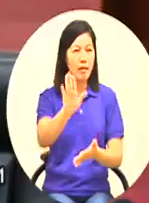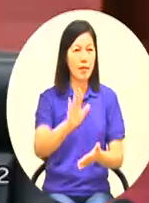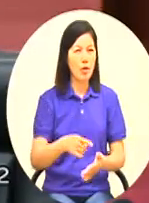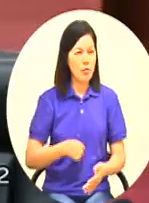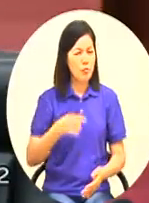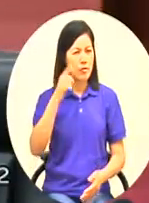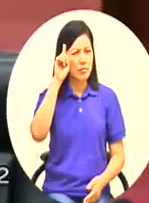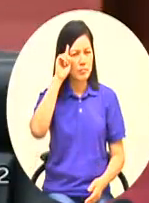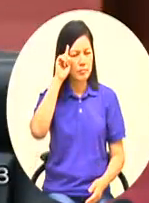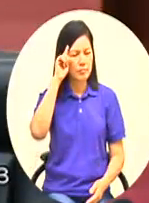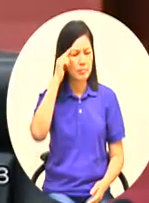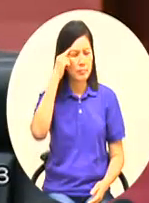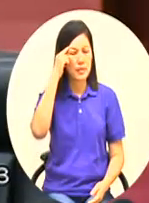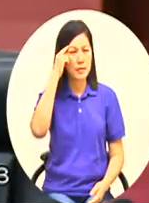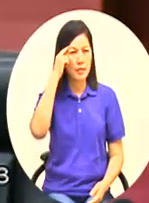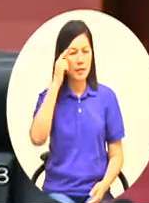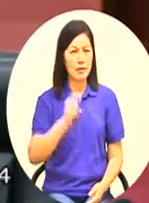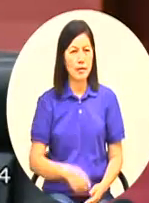哈，